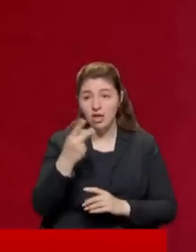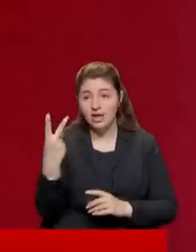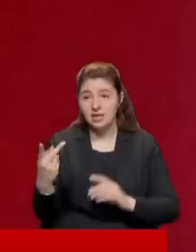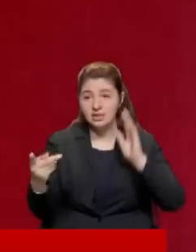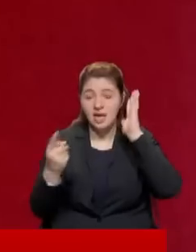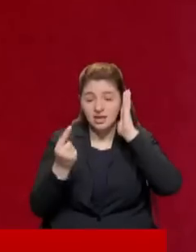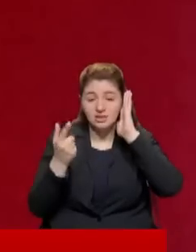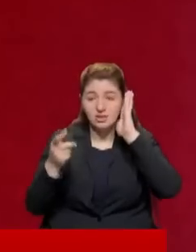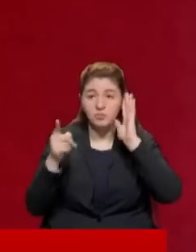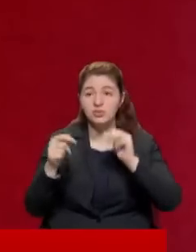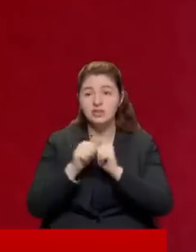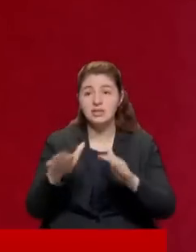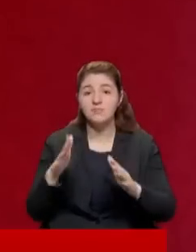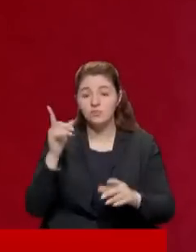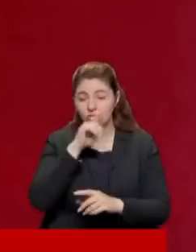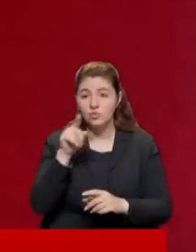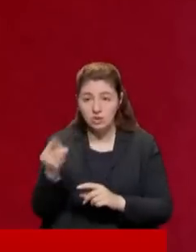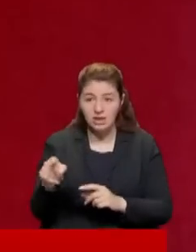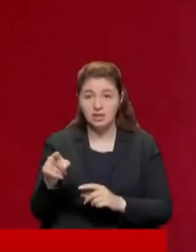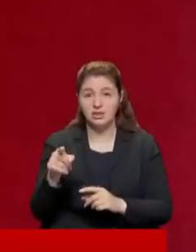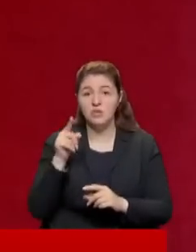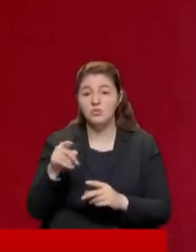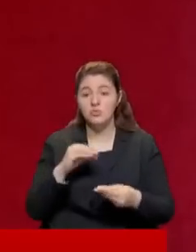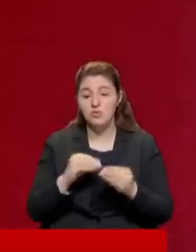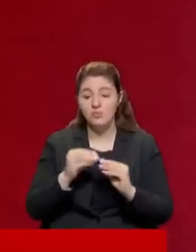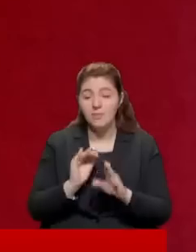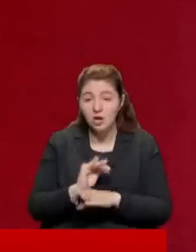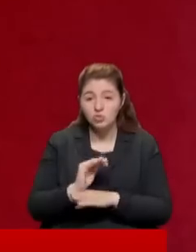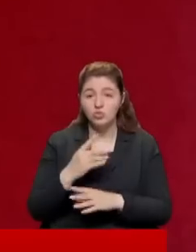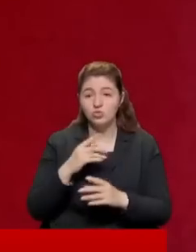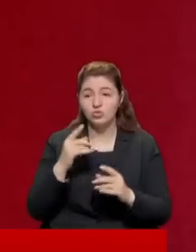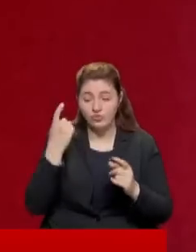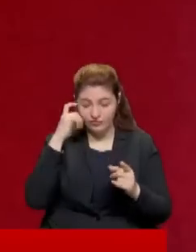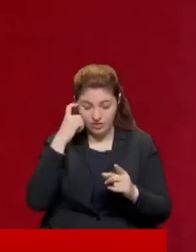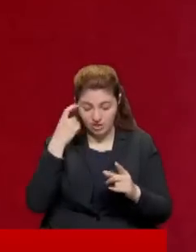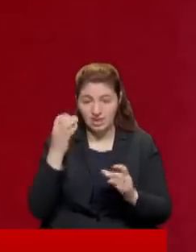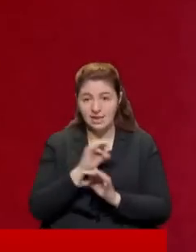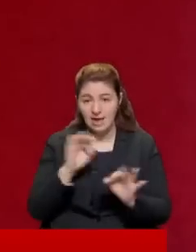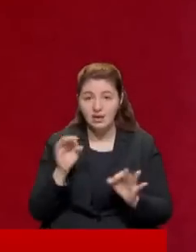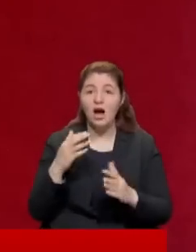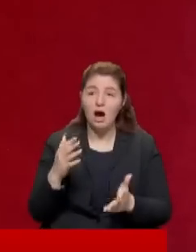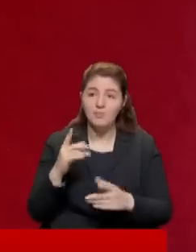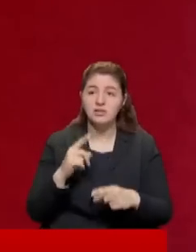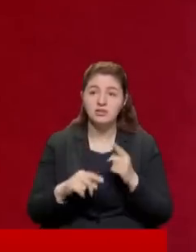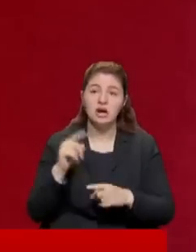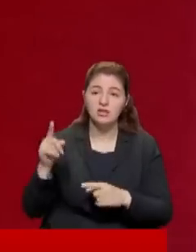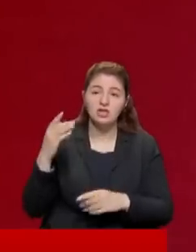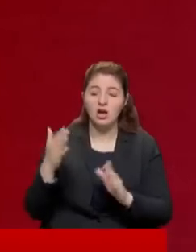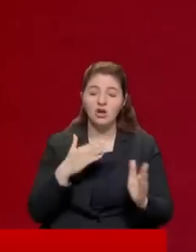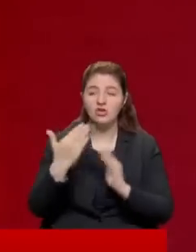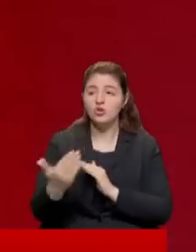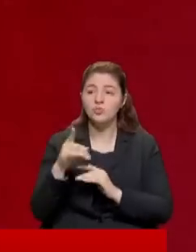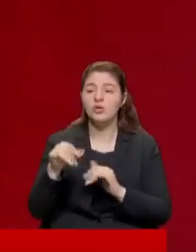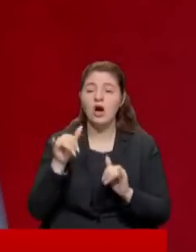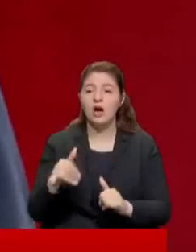1/3 en azından bu sistem nedeniyle bu problemleri yaşıyoruz konusunda kafası net. Ama siyasetteki karşılığı